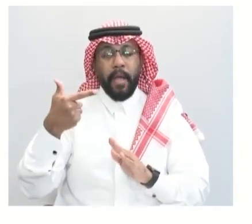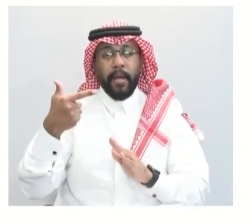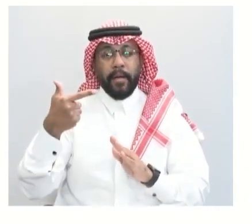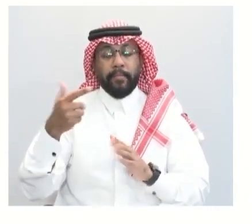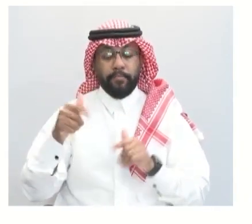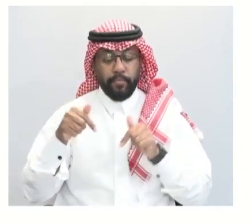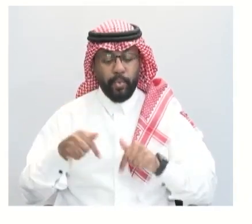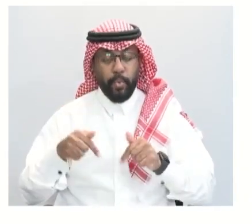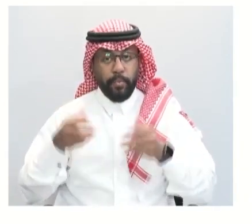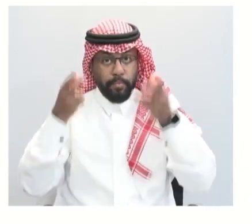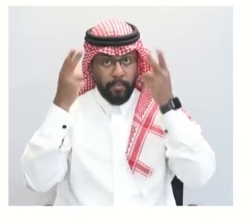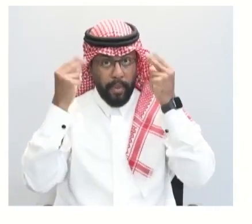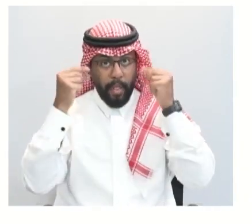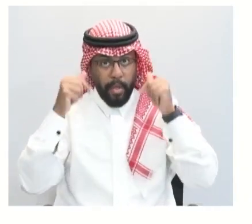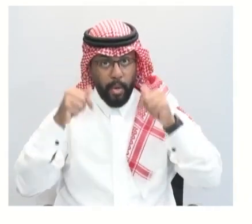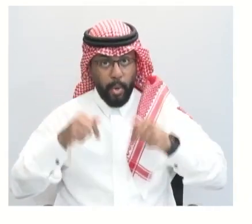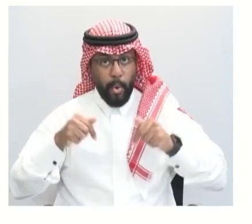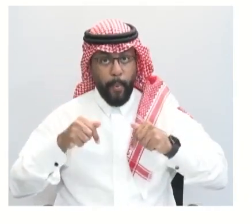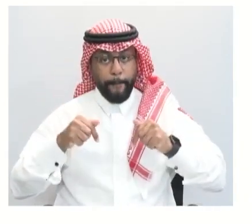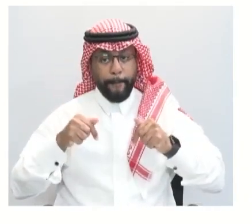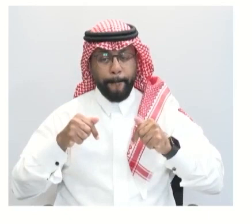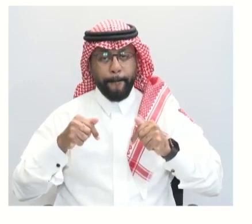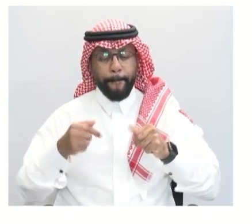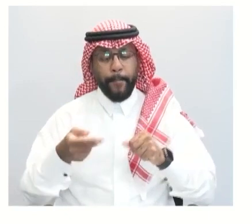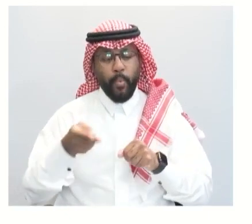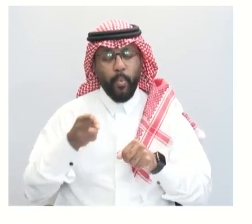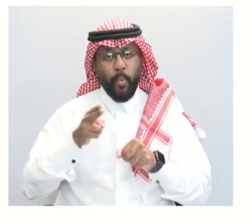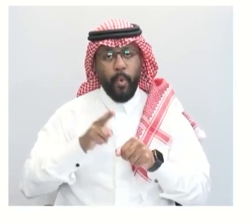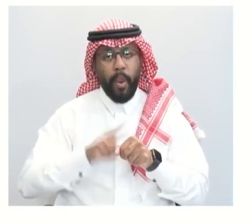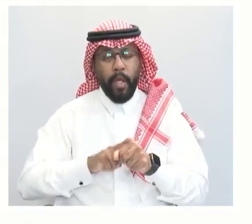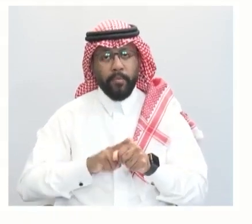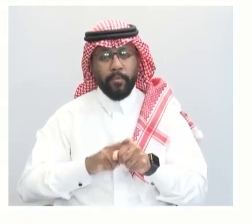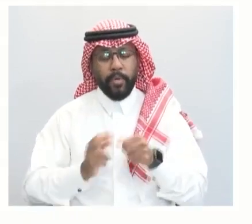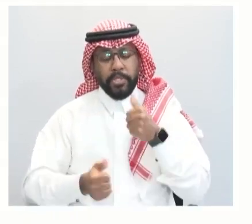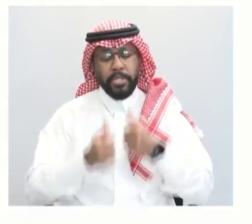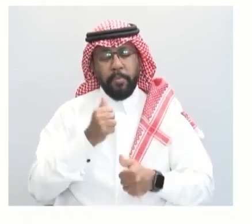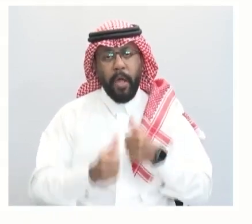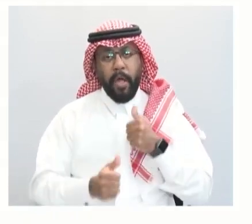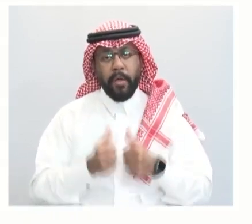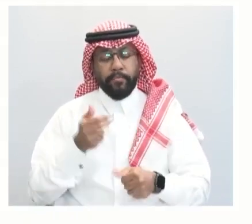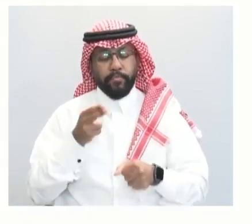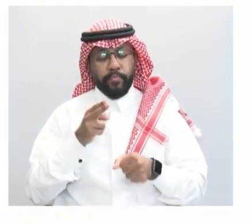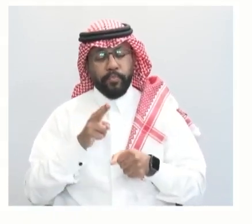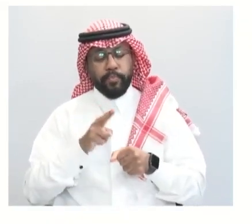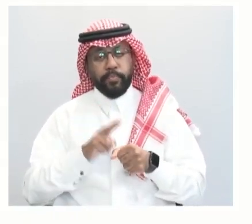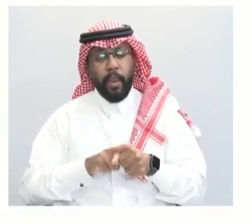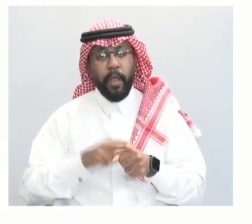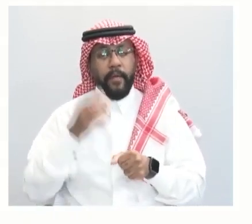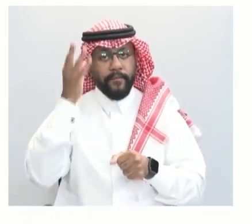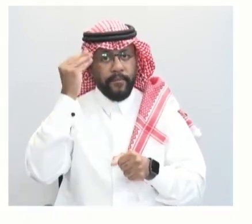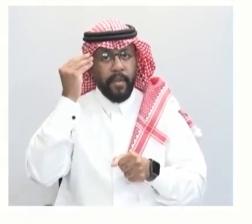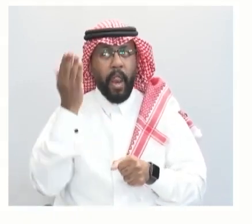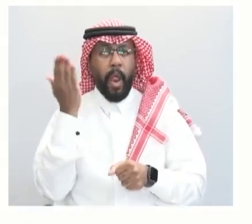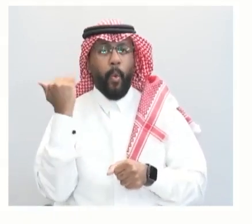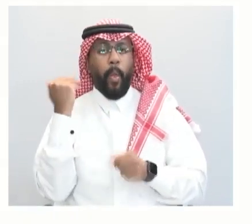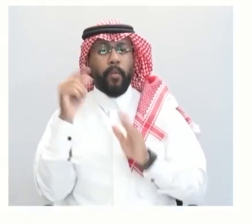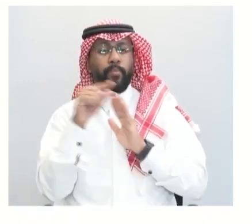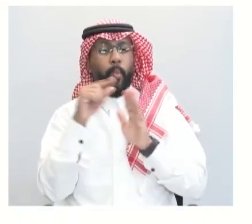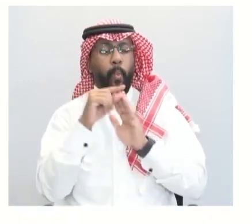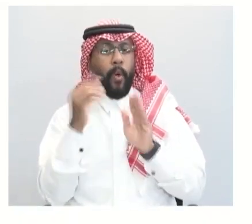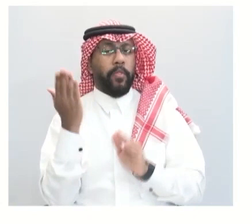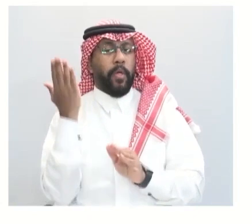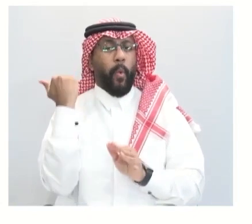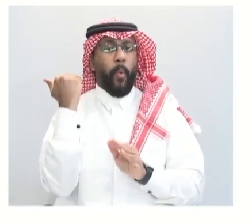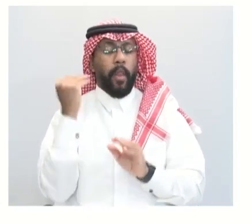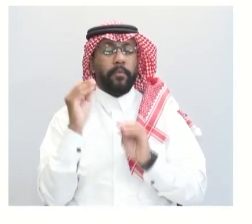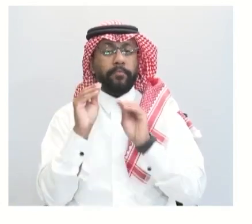سوف نتعلم اليوم في اختبار منتصف الفصل مدى فهمكم لدروس الفصل السابع السادس